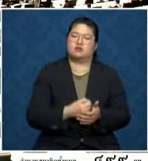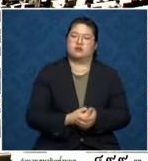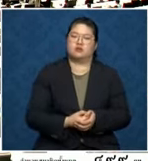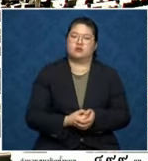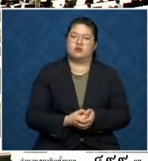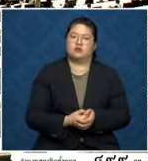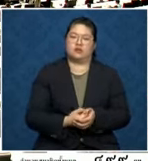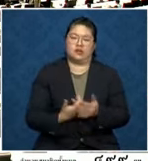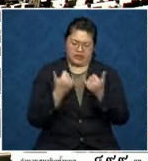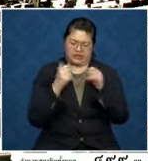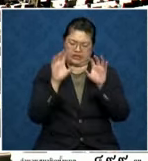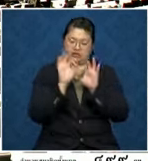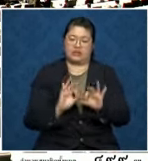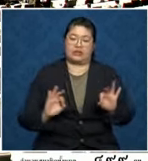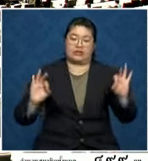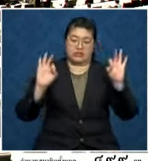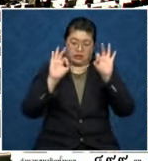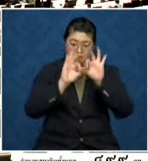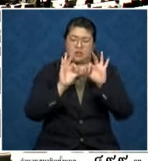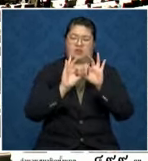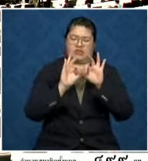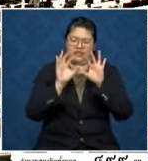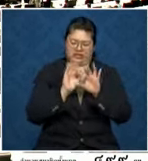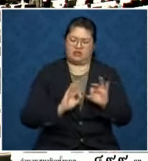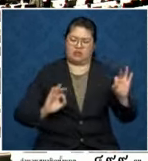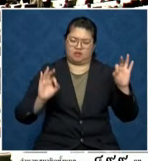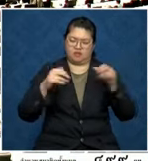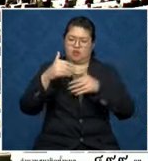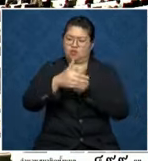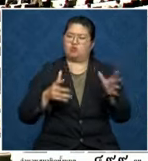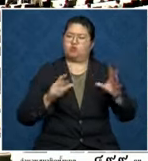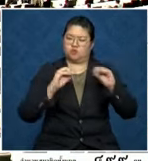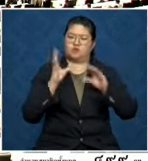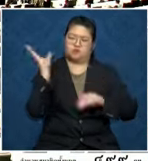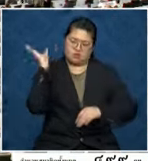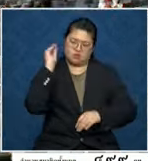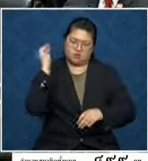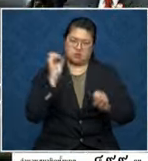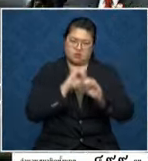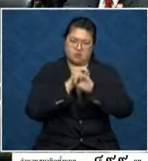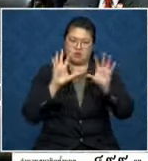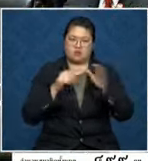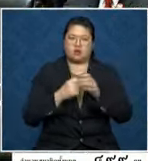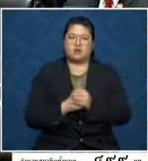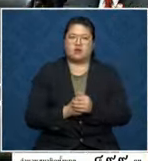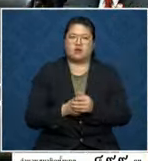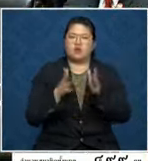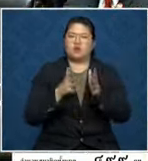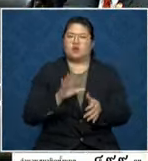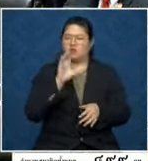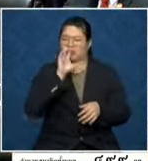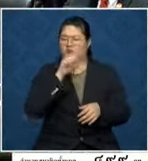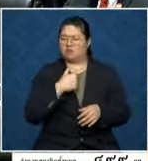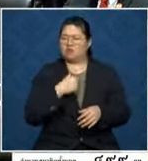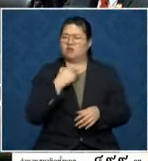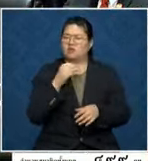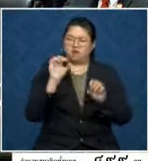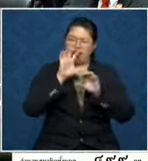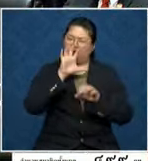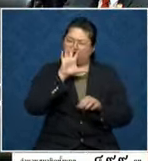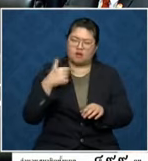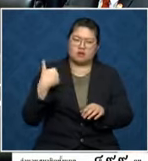นี่มันเป็นหัวใจของสภาแห่งนี้นะครับคือห้องประชุมท่านลองถามดูนอกจากคนเสียงดังๆเหมือนผมหรือณั